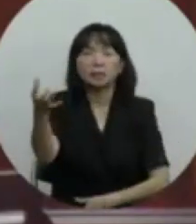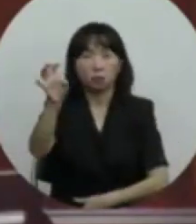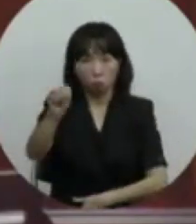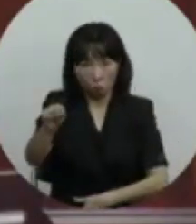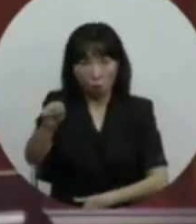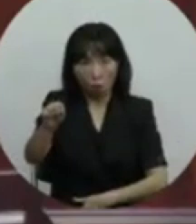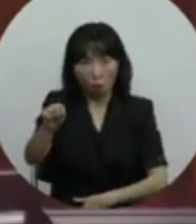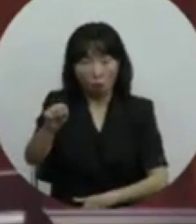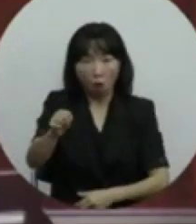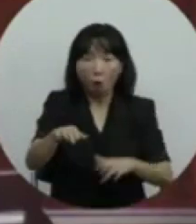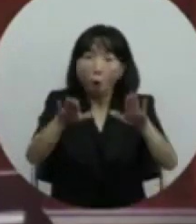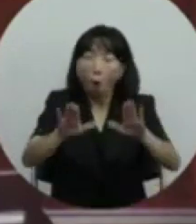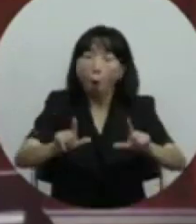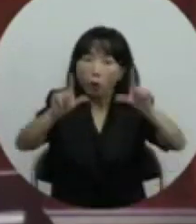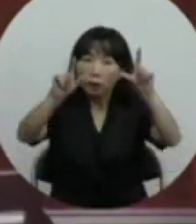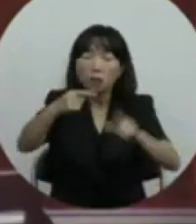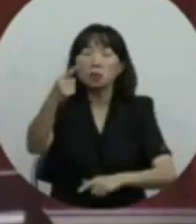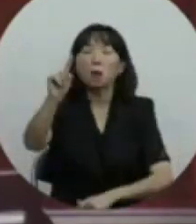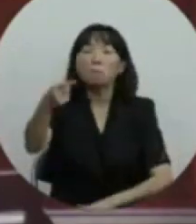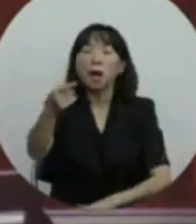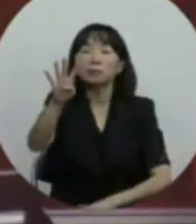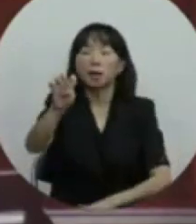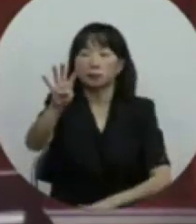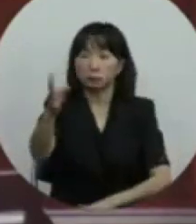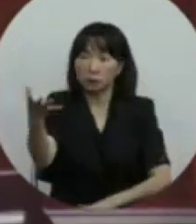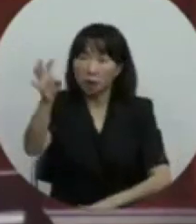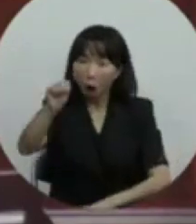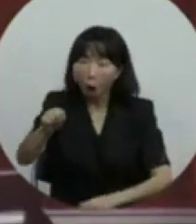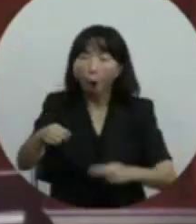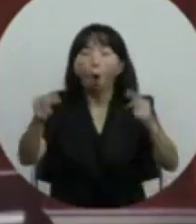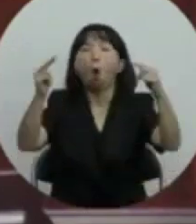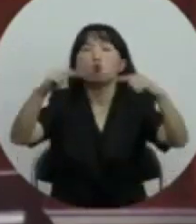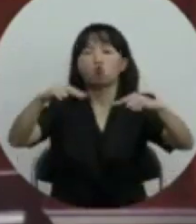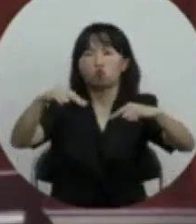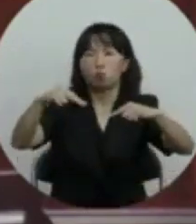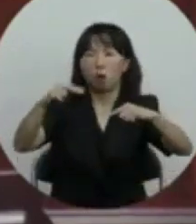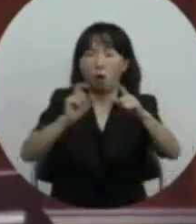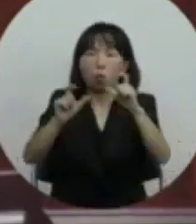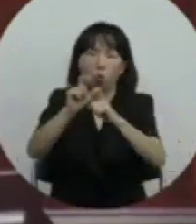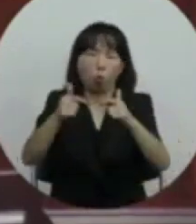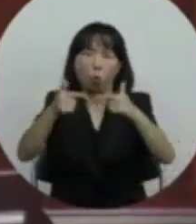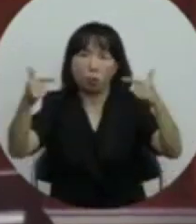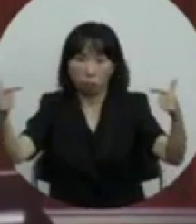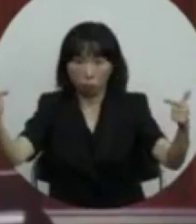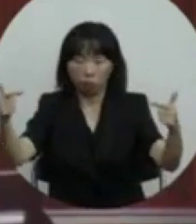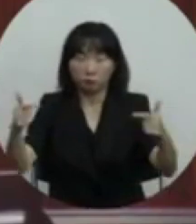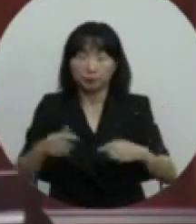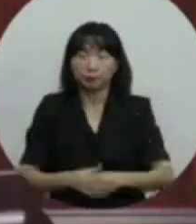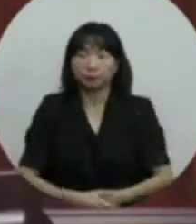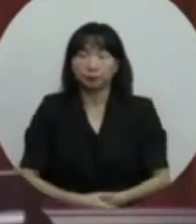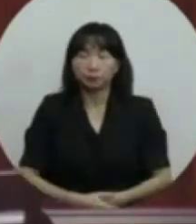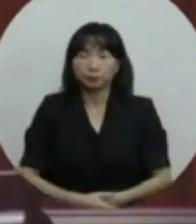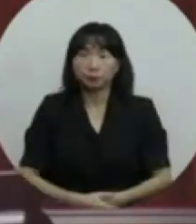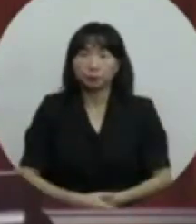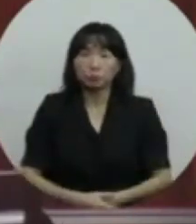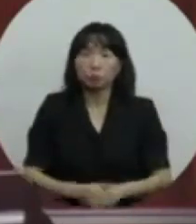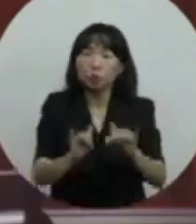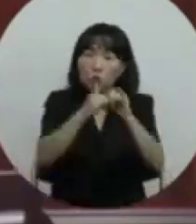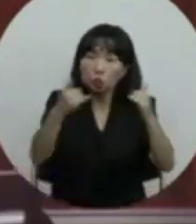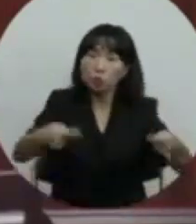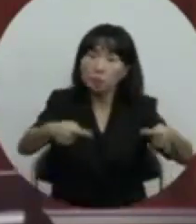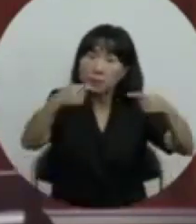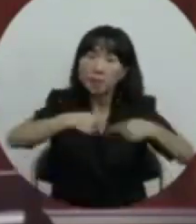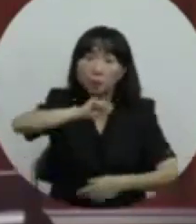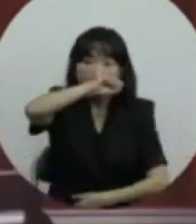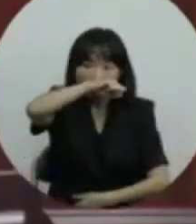이어 올해는 144억 원으로 두 배 넘게 확대하여 편성했습니다. 또한 주민참여예산